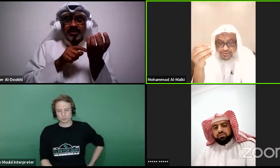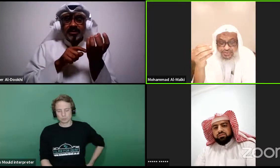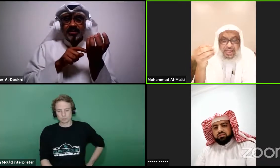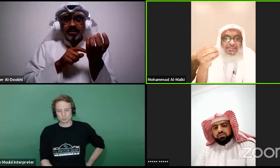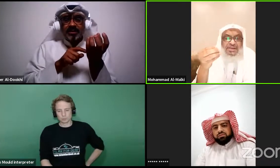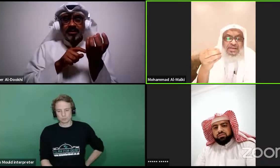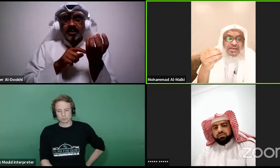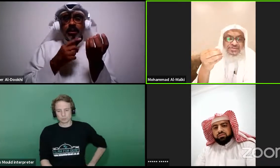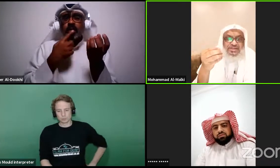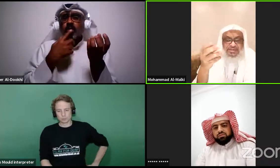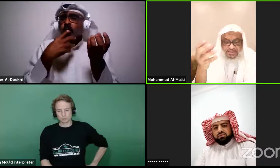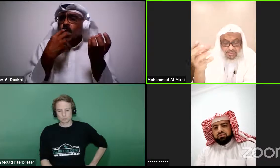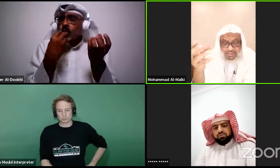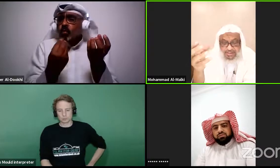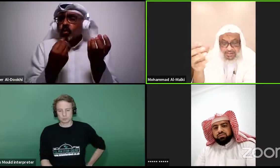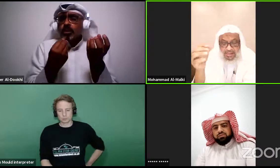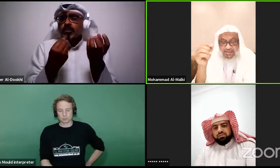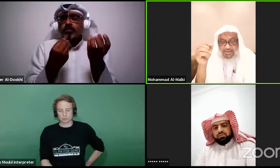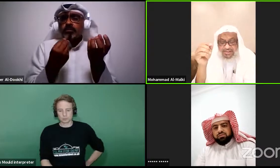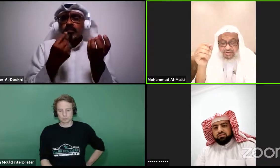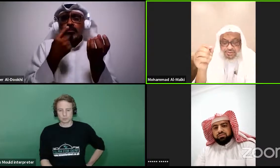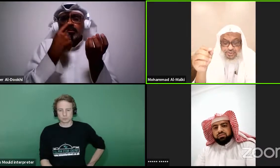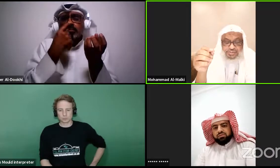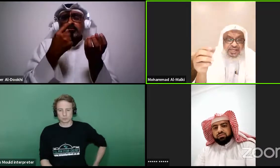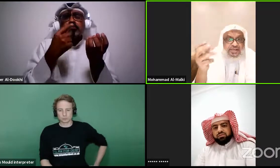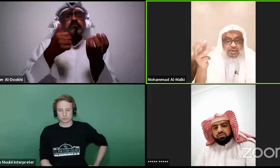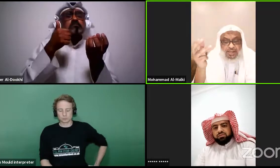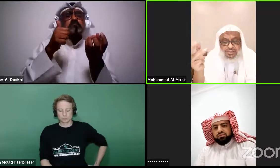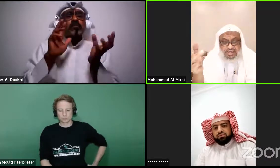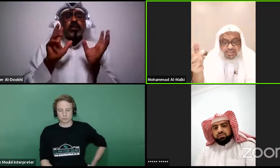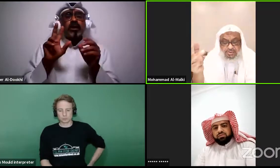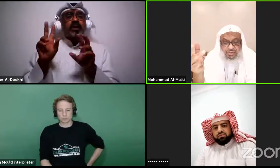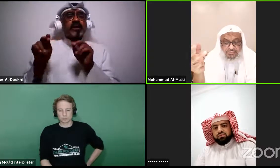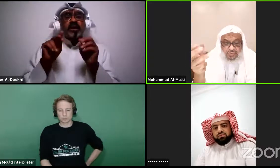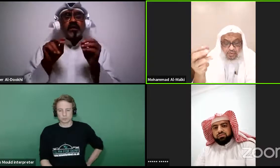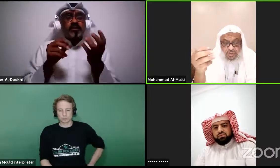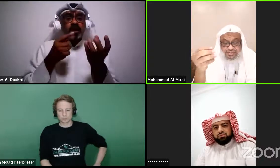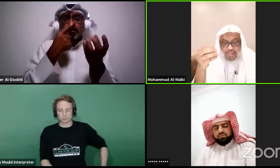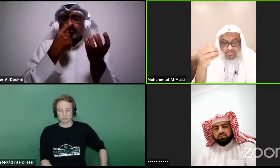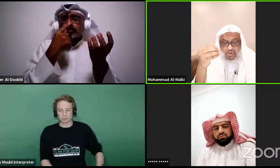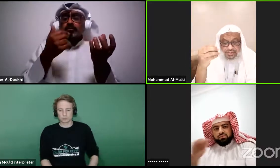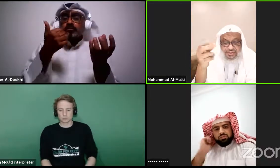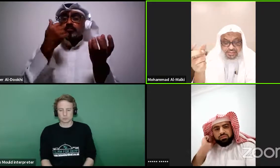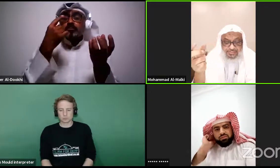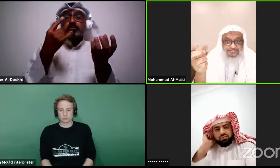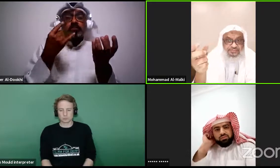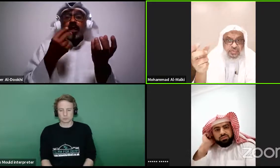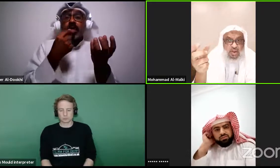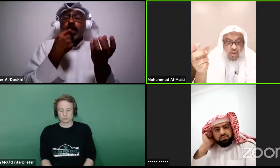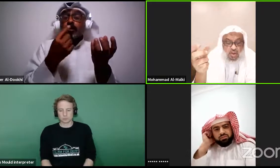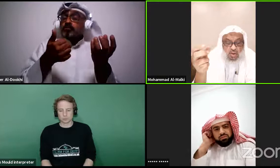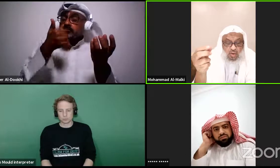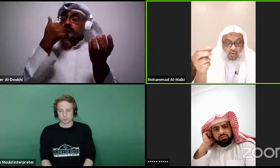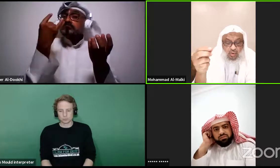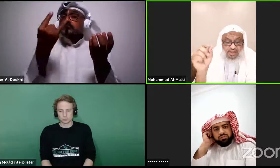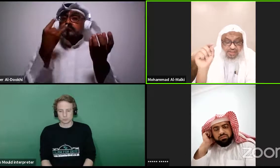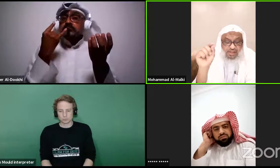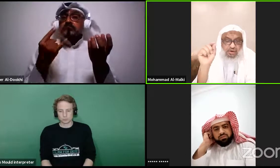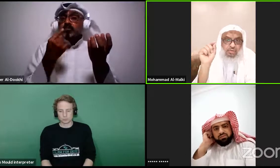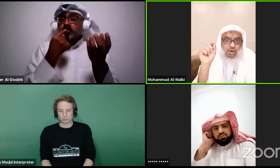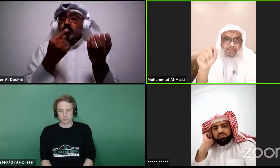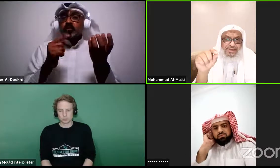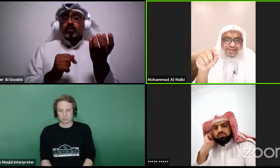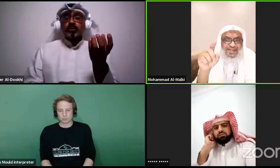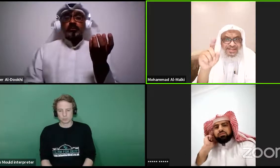حلوة الطعم طيبة الريح. قال: مثل الأترجة ريحها طيب وطعمها طيب،